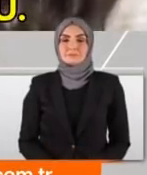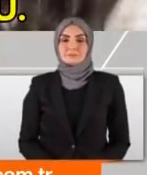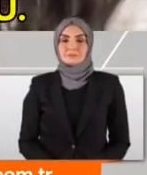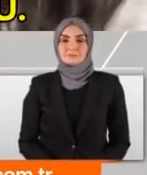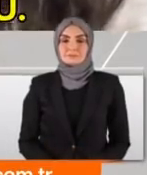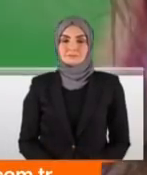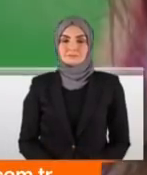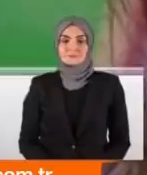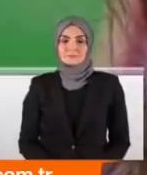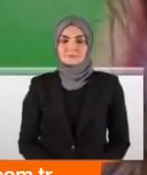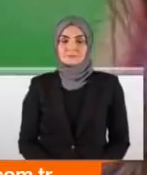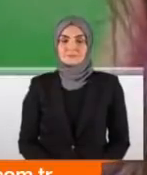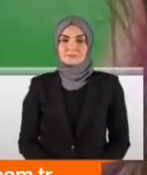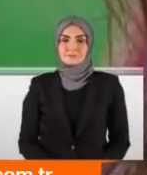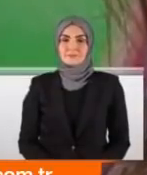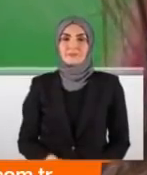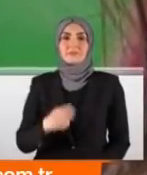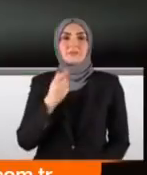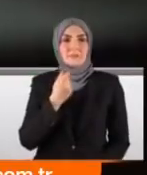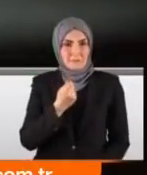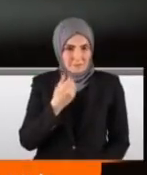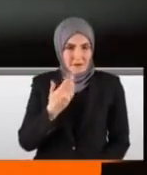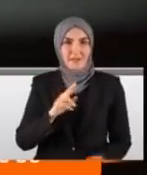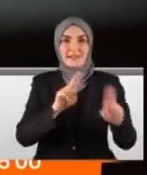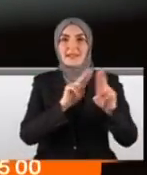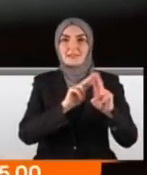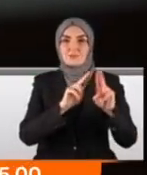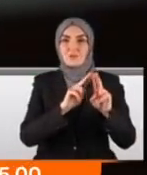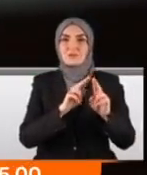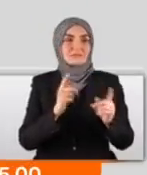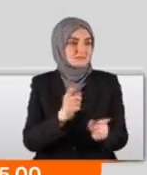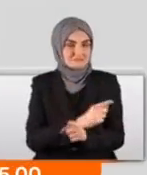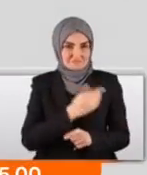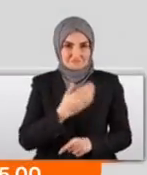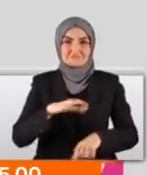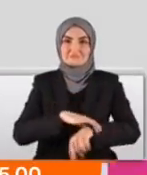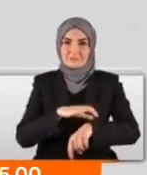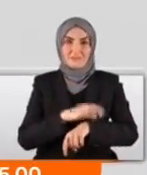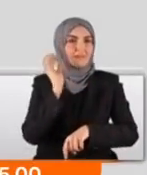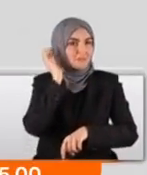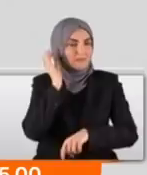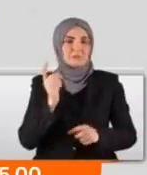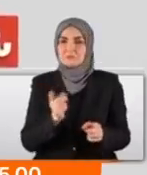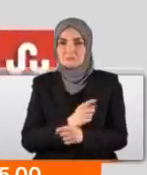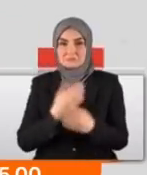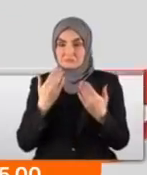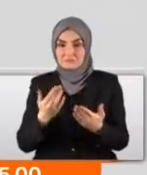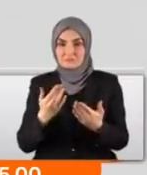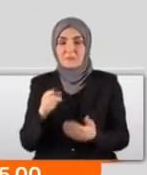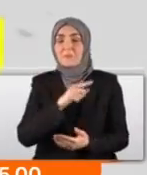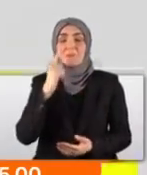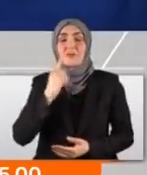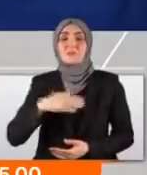Hepsi yok olmuştu. Ne para, ne elektronik cihaz, ne de ziynet eşyası. Hırsızların yeni gözdesi sosyal